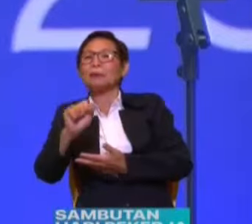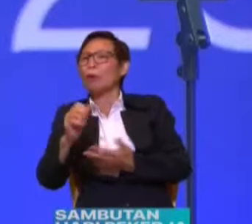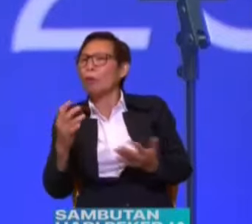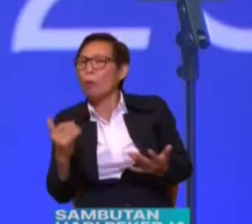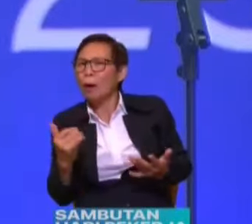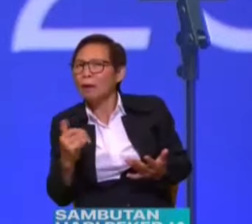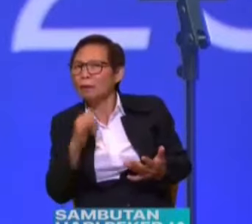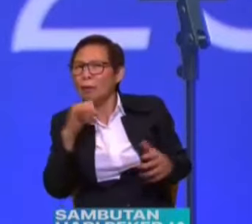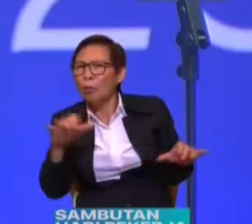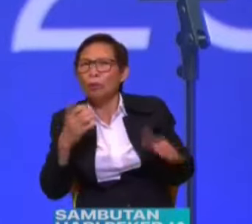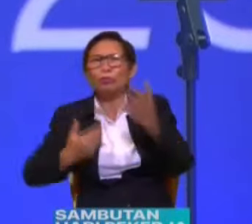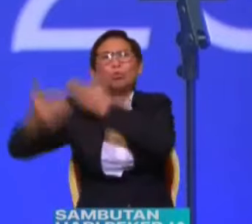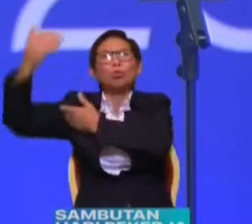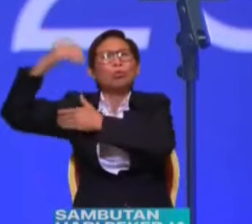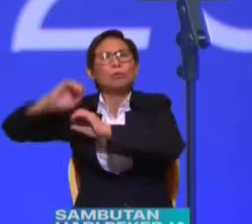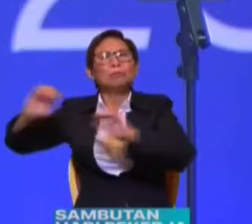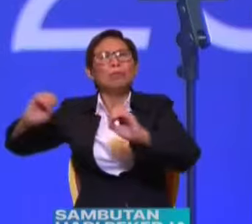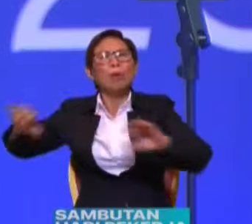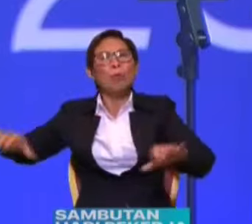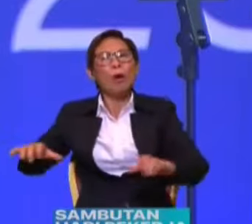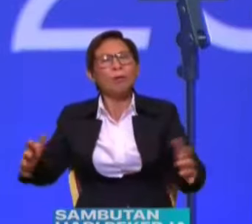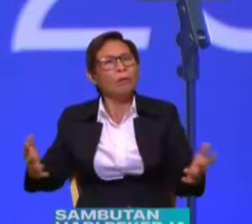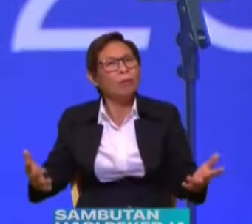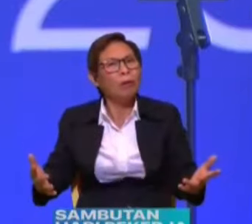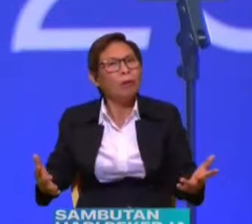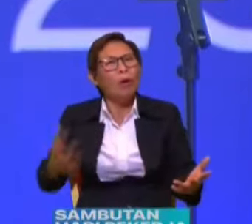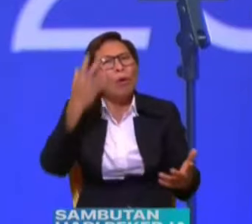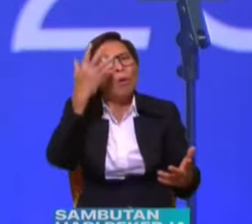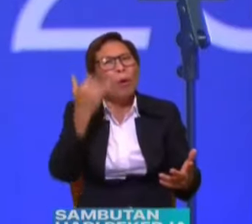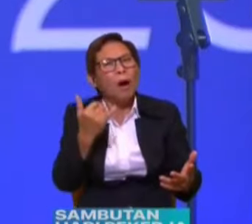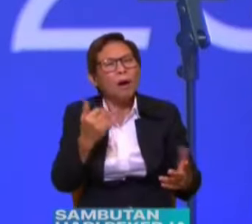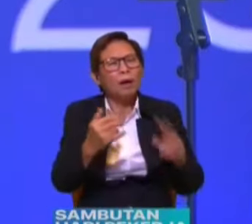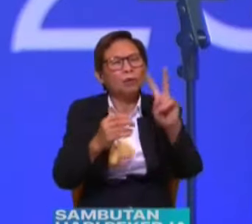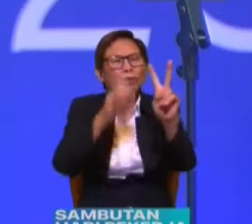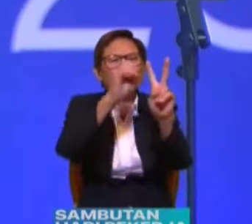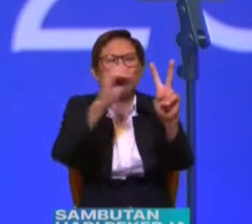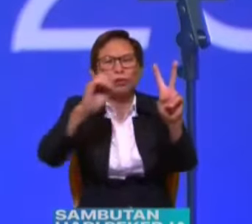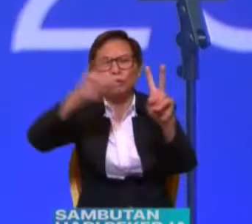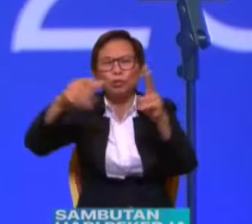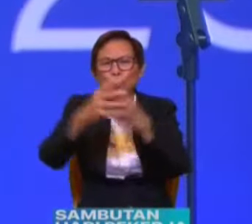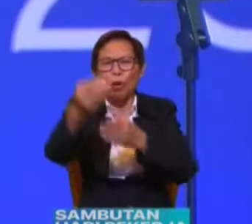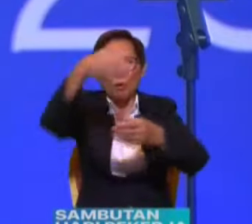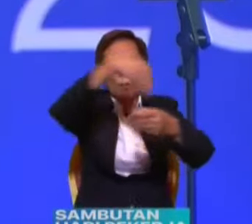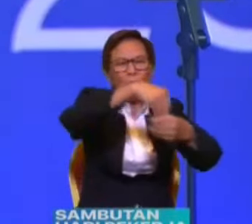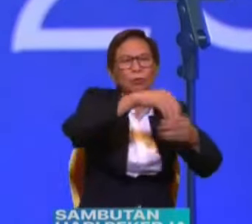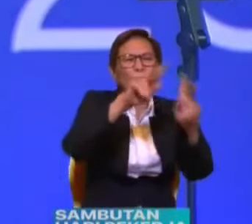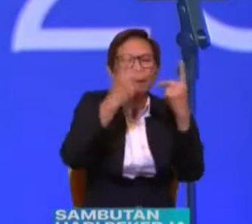tidak dilakukan dulu? Mengapa diambil 200 juta masuk parti account?